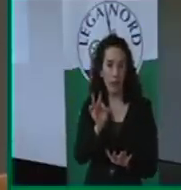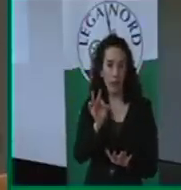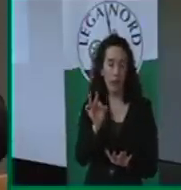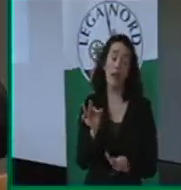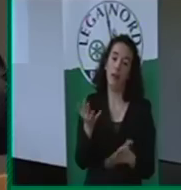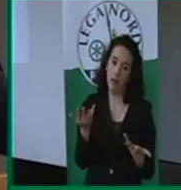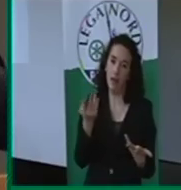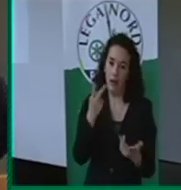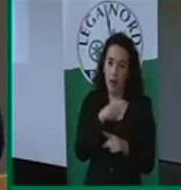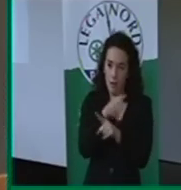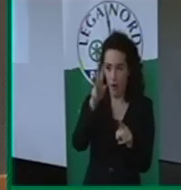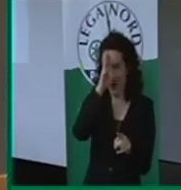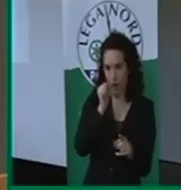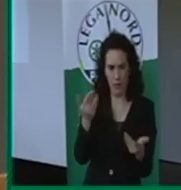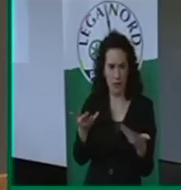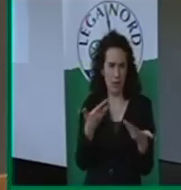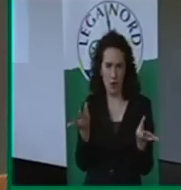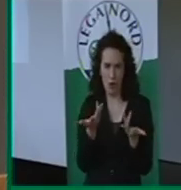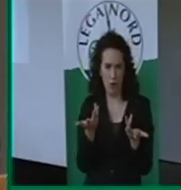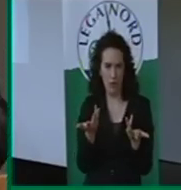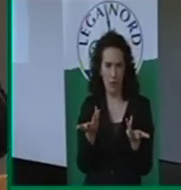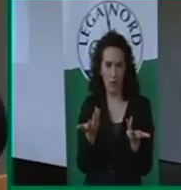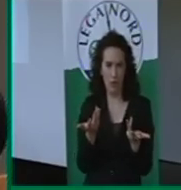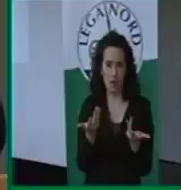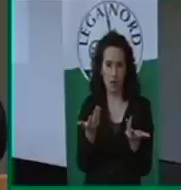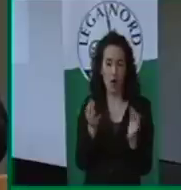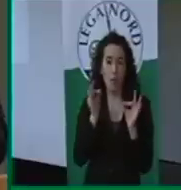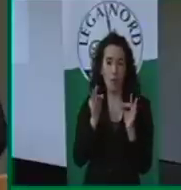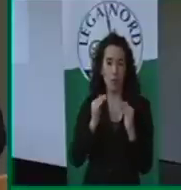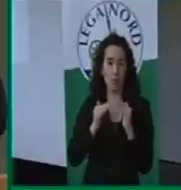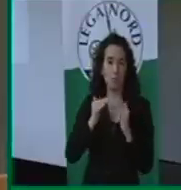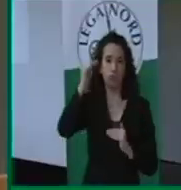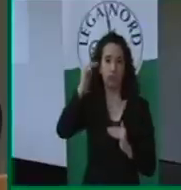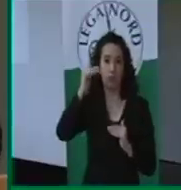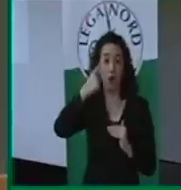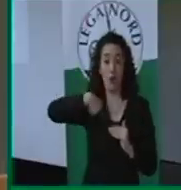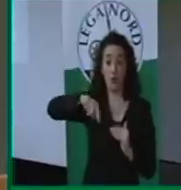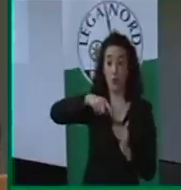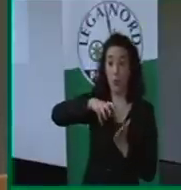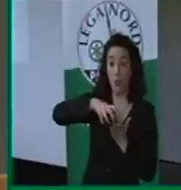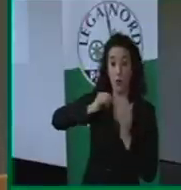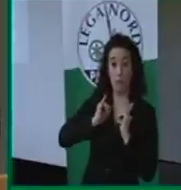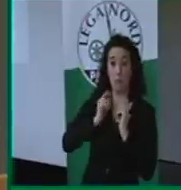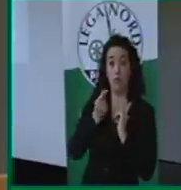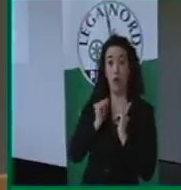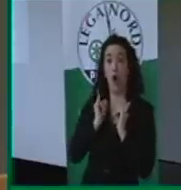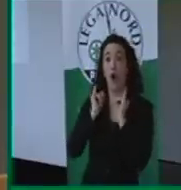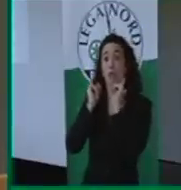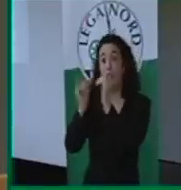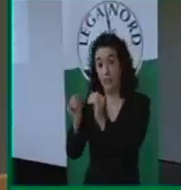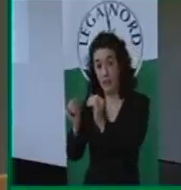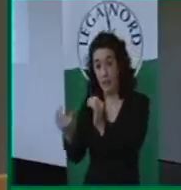Pac come vedete c'è una grande una grande diversità tra quello che noi sborsi e quello che